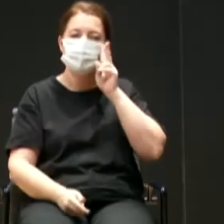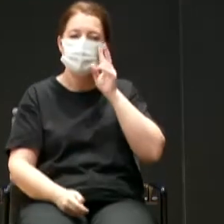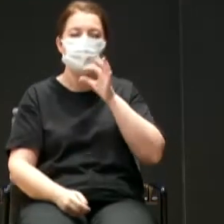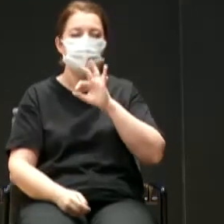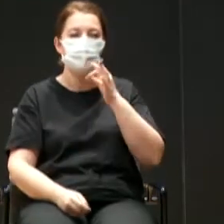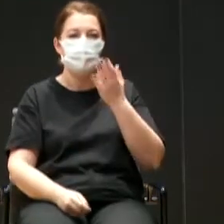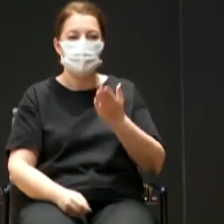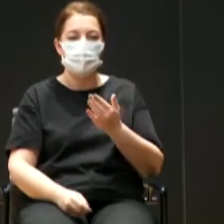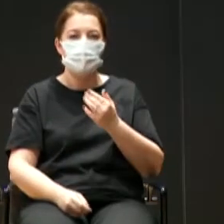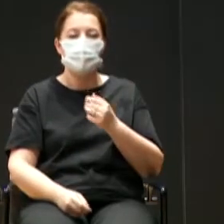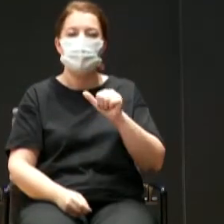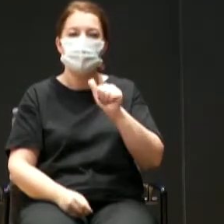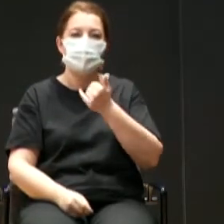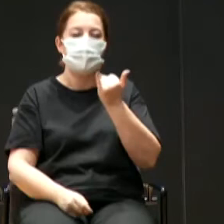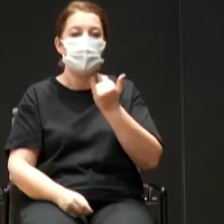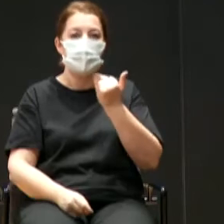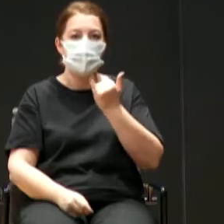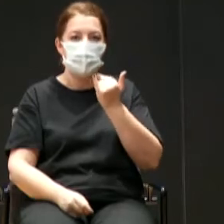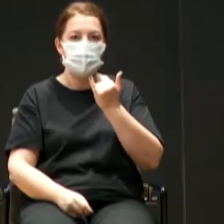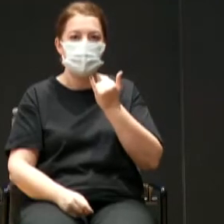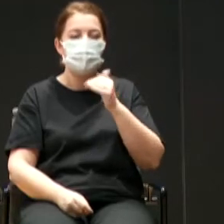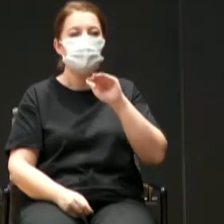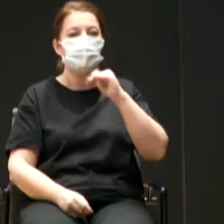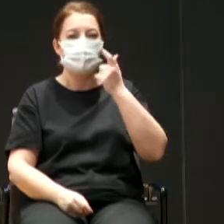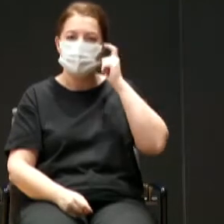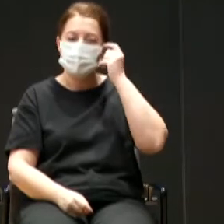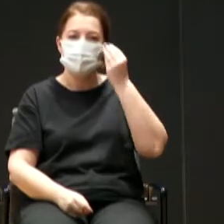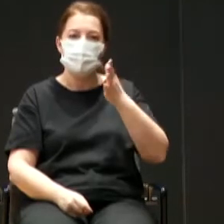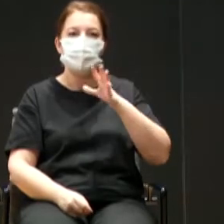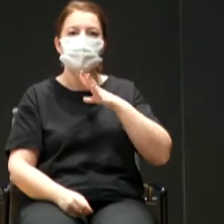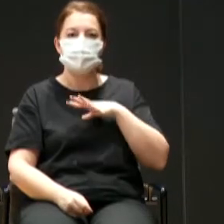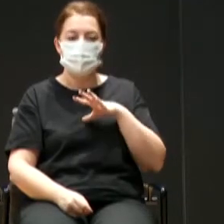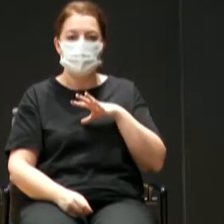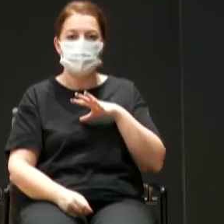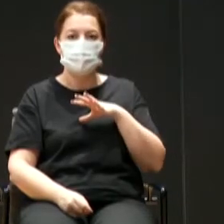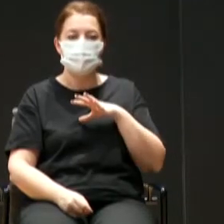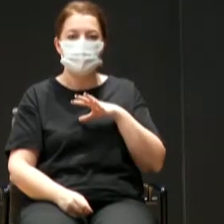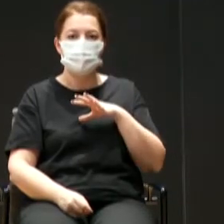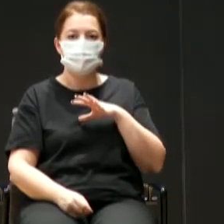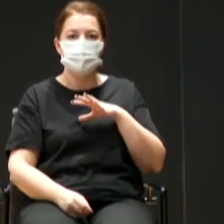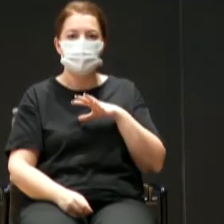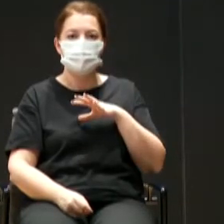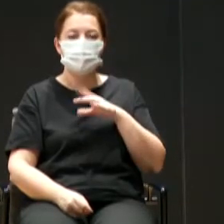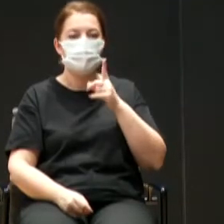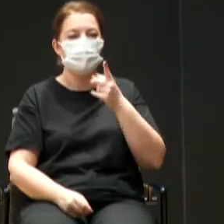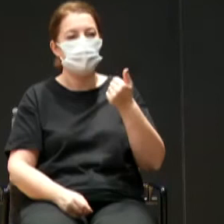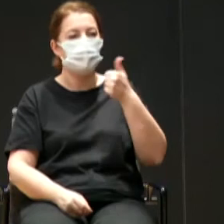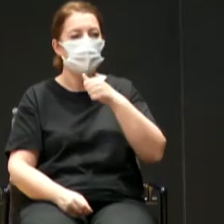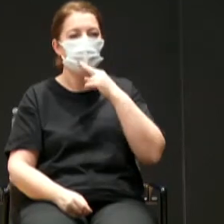başkanım. Kıymetli kardeşimi daha sonra da bilgilendirmek isterim. Çünkü bir dahaki konuşmalarda eğer